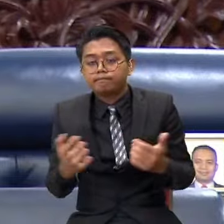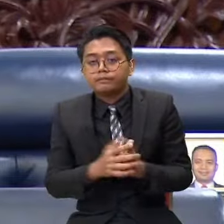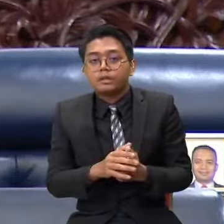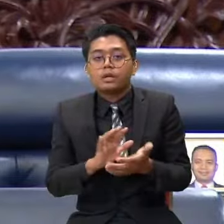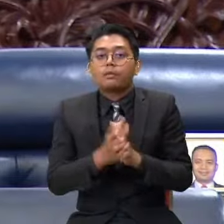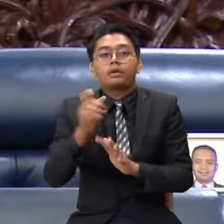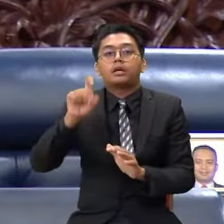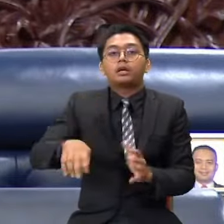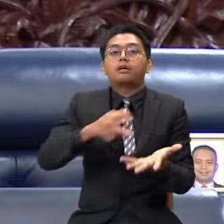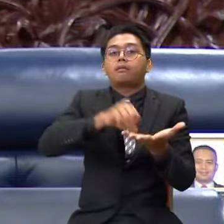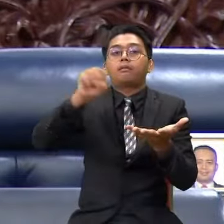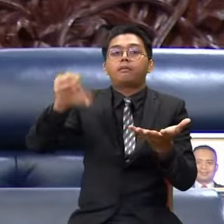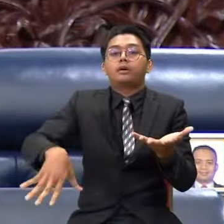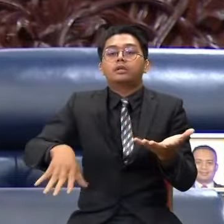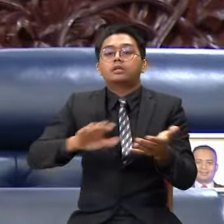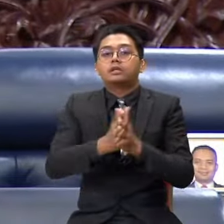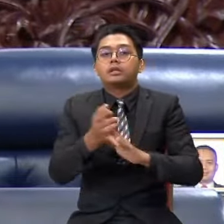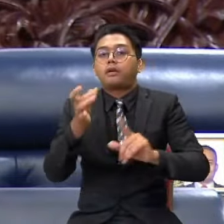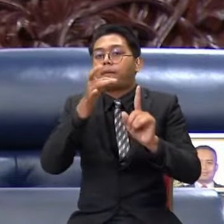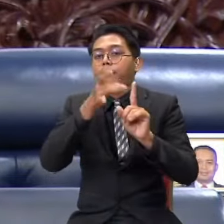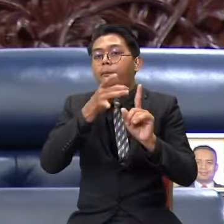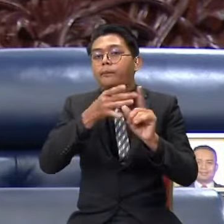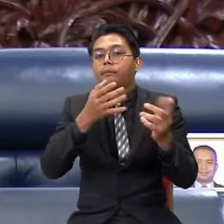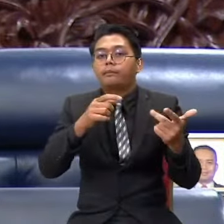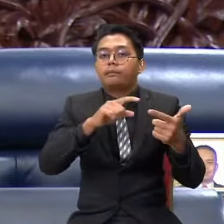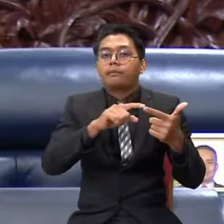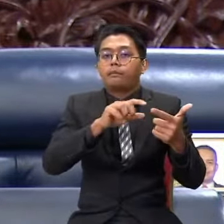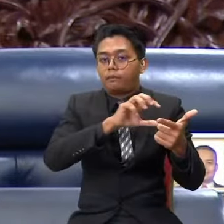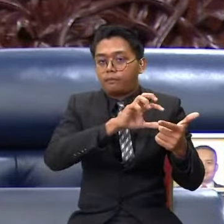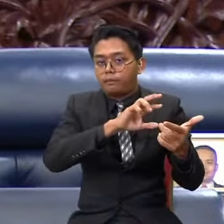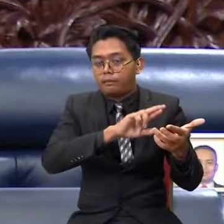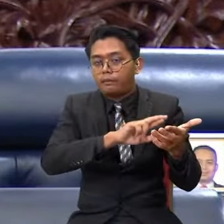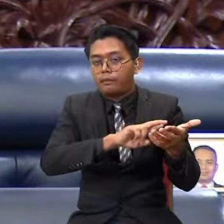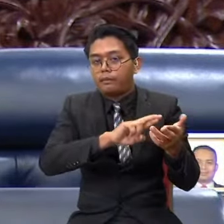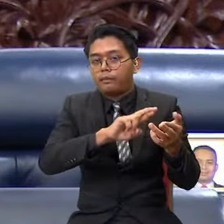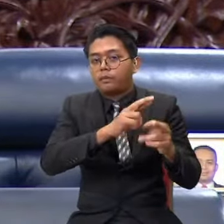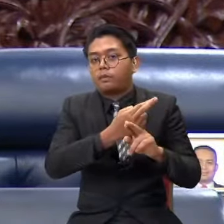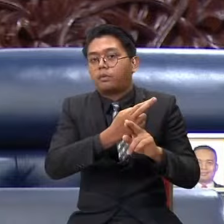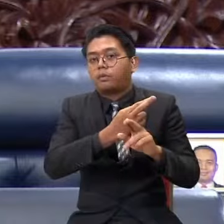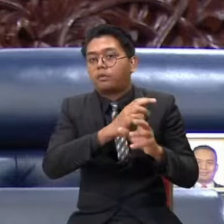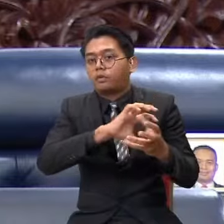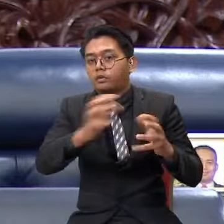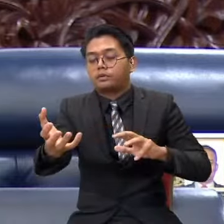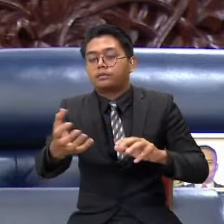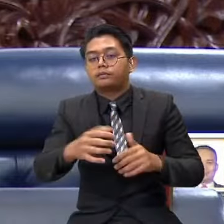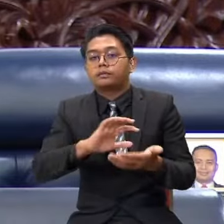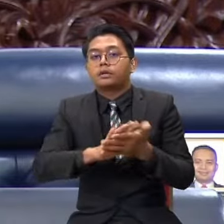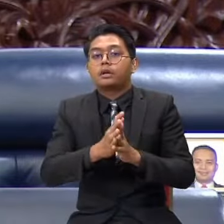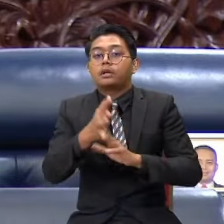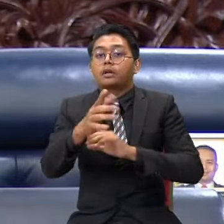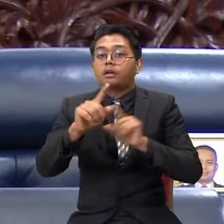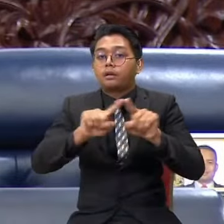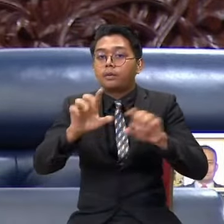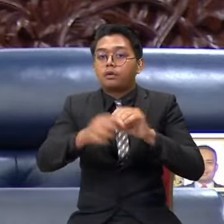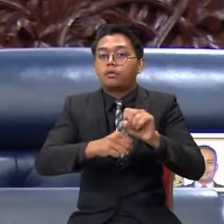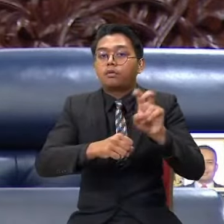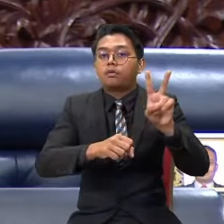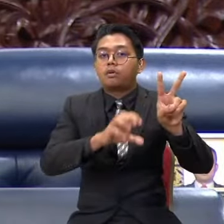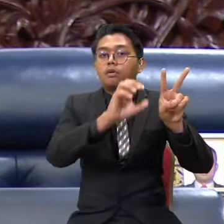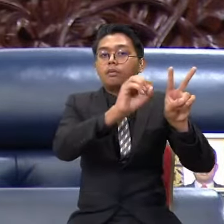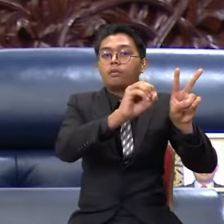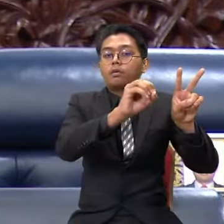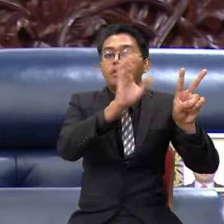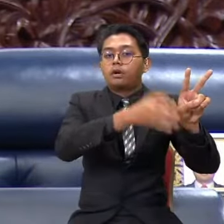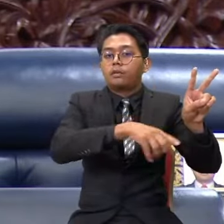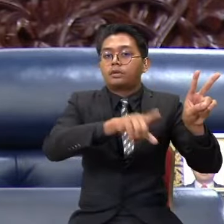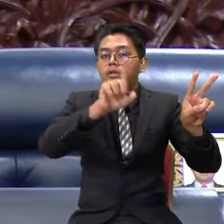dilupuskan jadi besi rosak pada 20 Januari bulan lepas media juga melaporkan bahawa